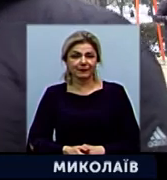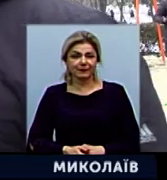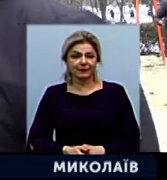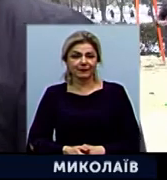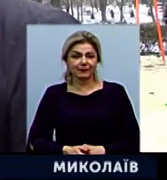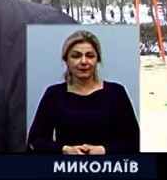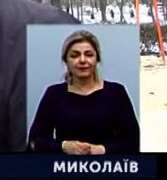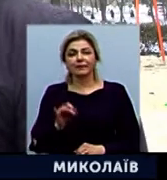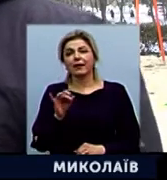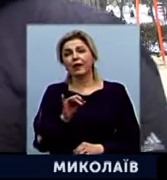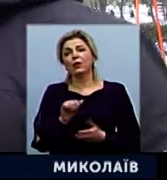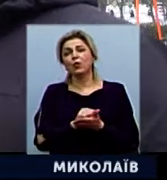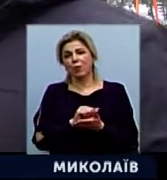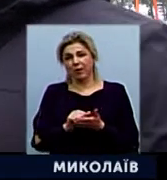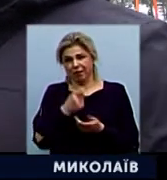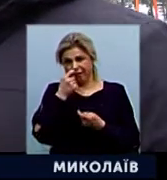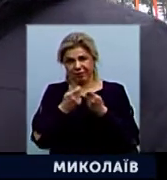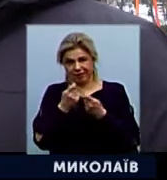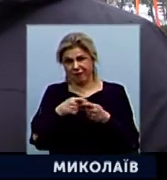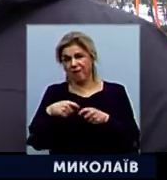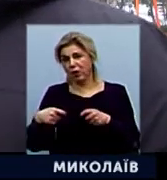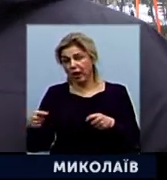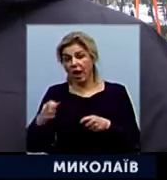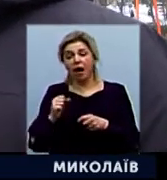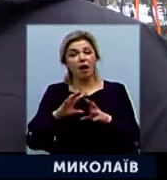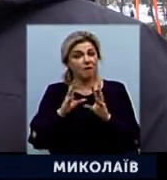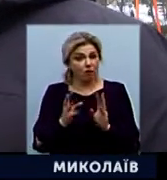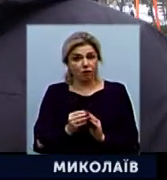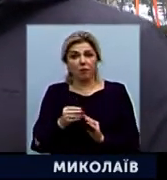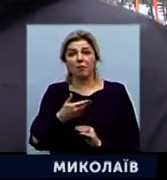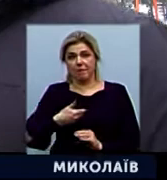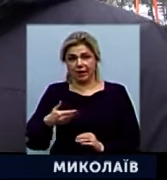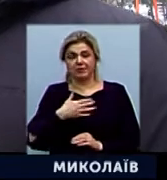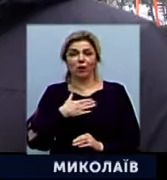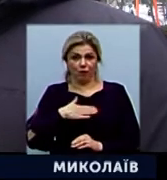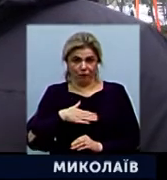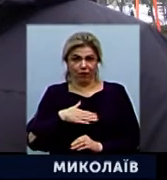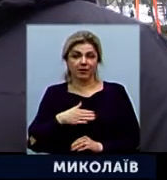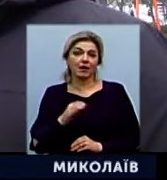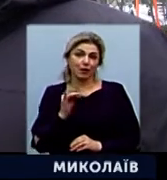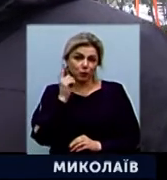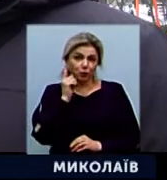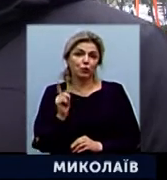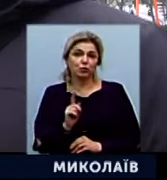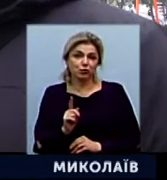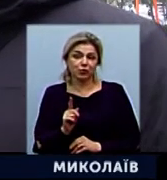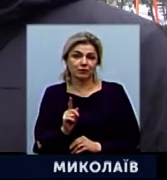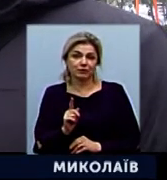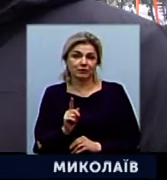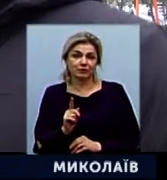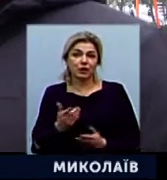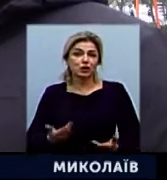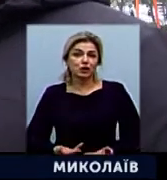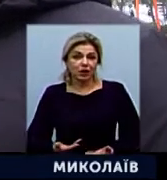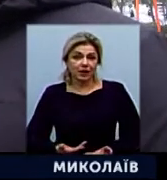документальна бюрократична волокита. А так, в принципі, ми задоволені. Я думаю, що